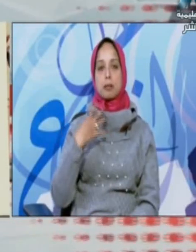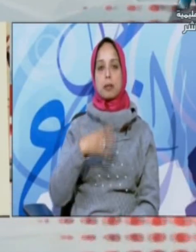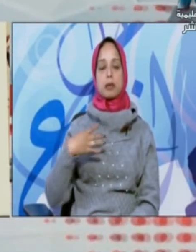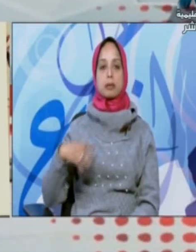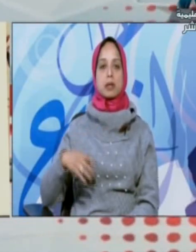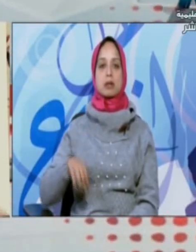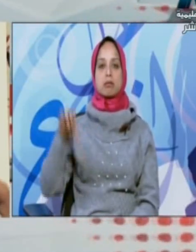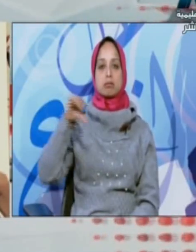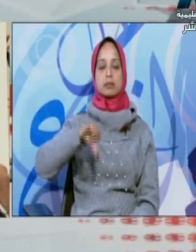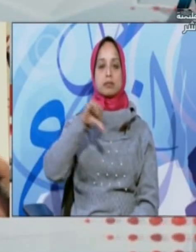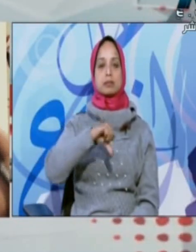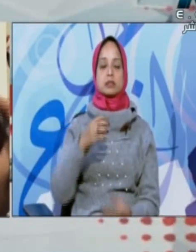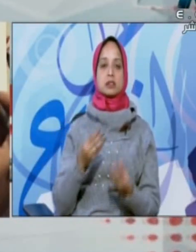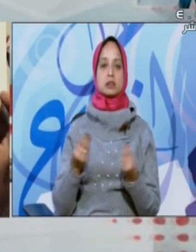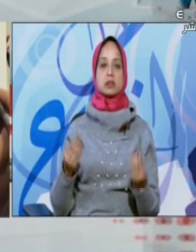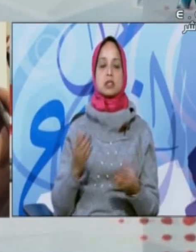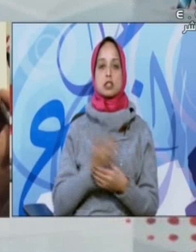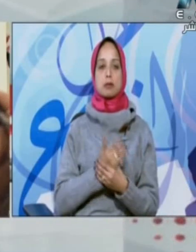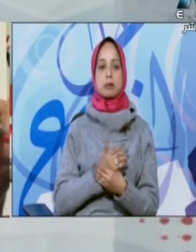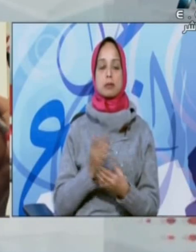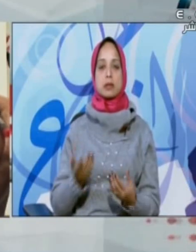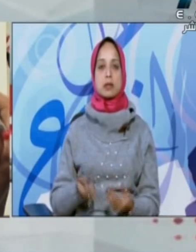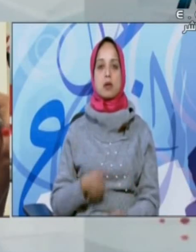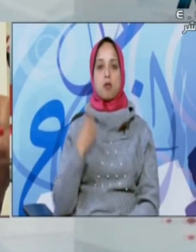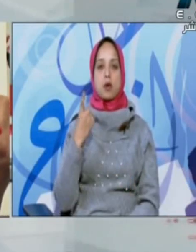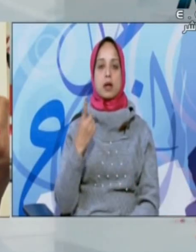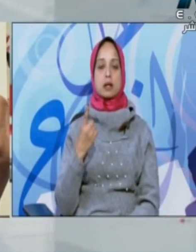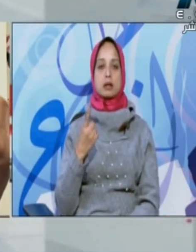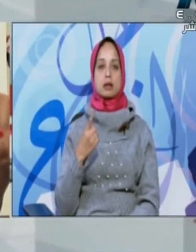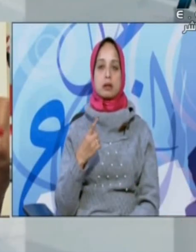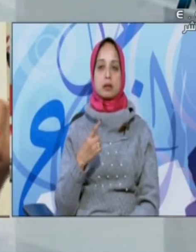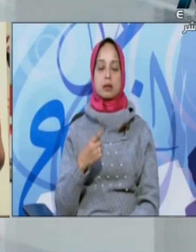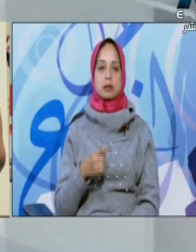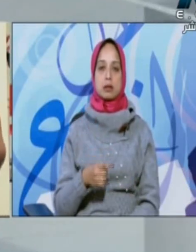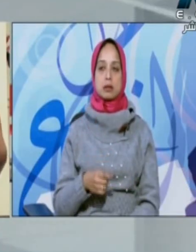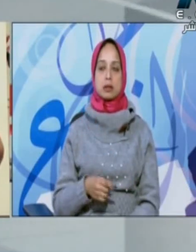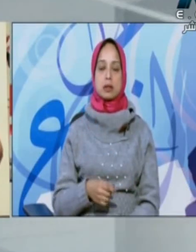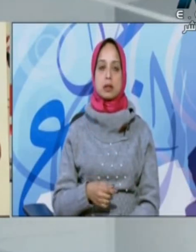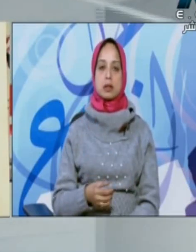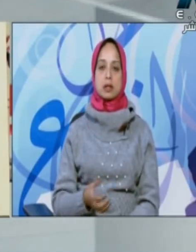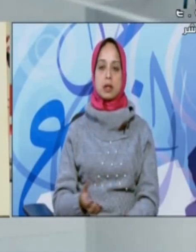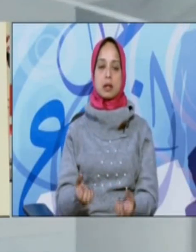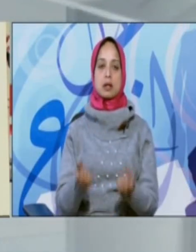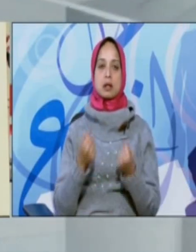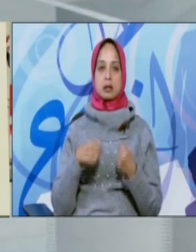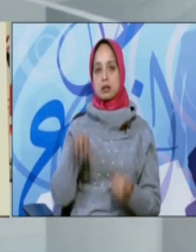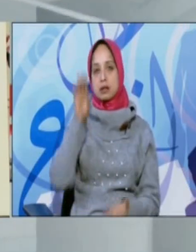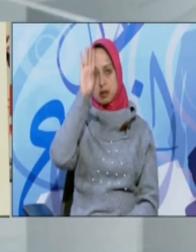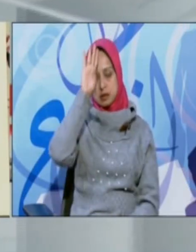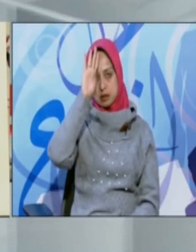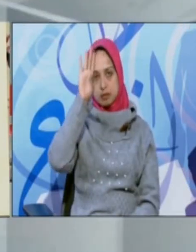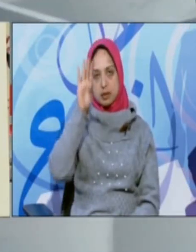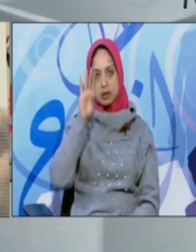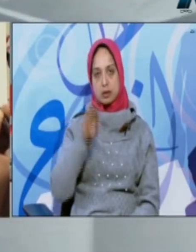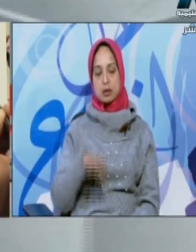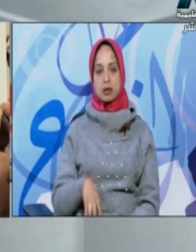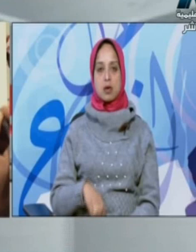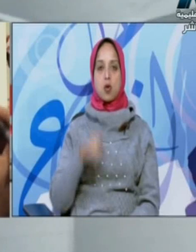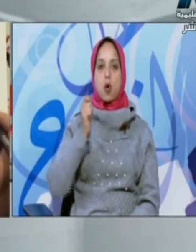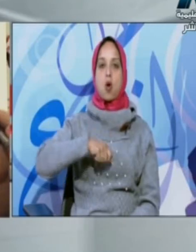جدا، إزاي يا أستاذ؟ إحنا بنقول واحد استبد الملك